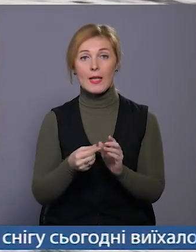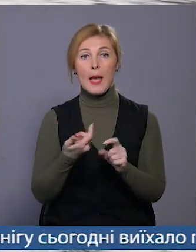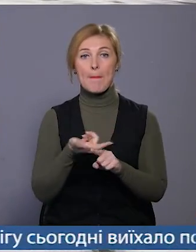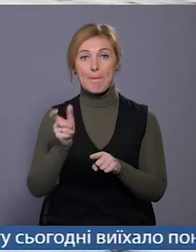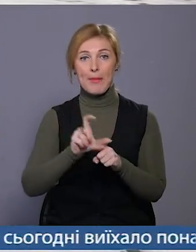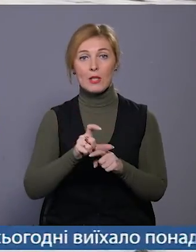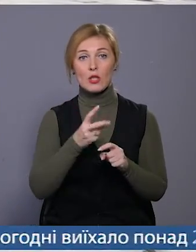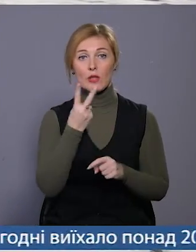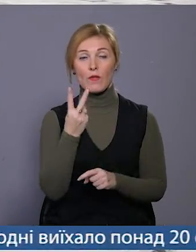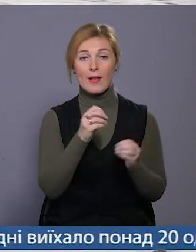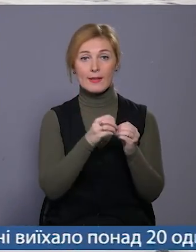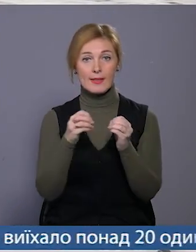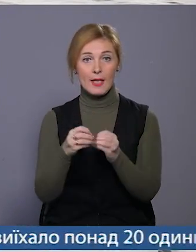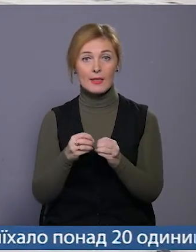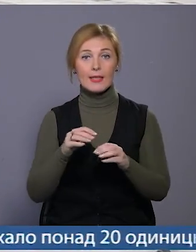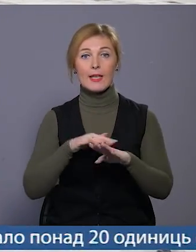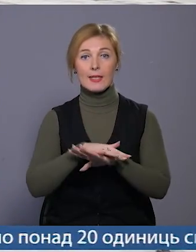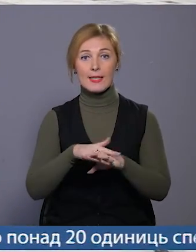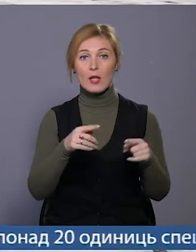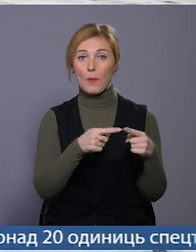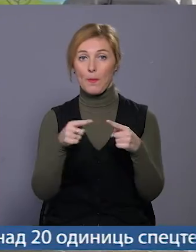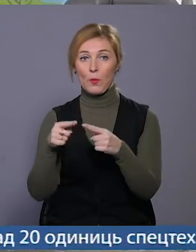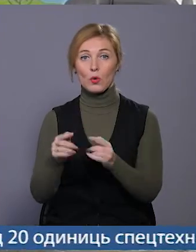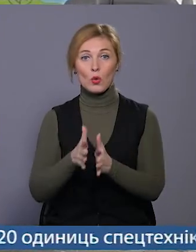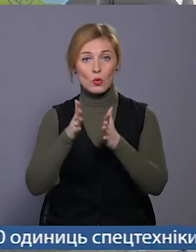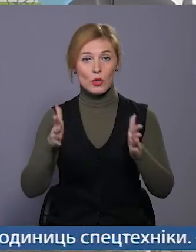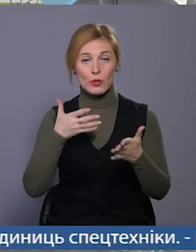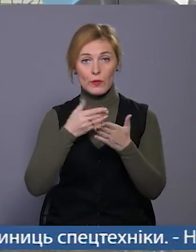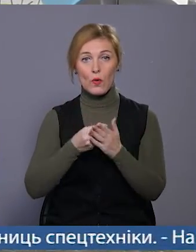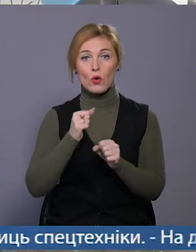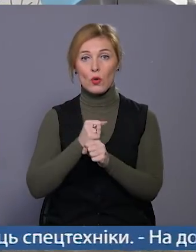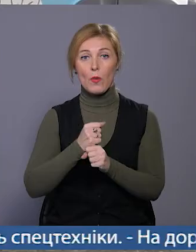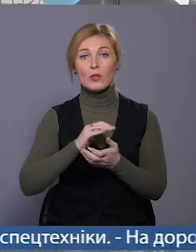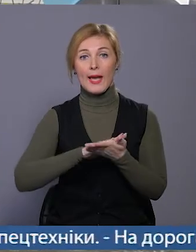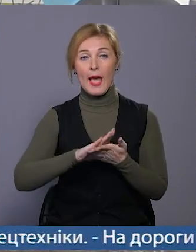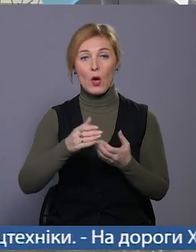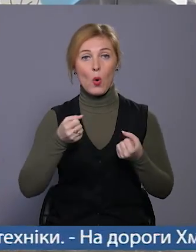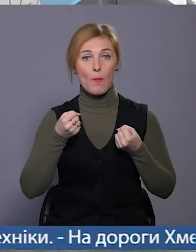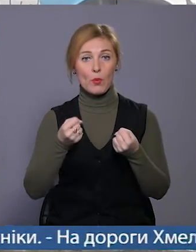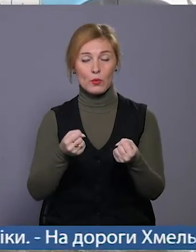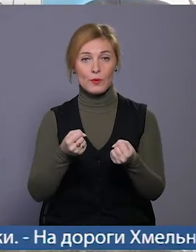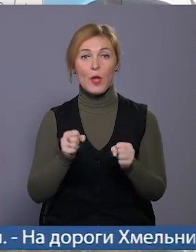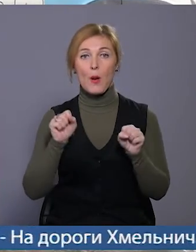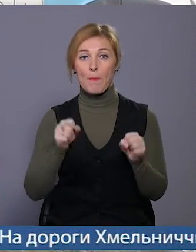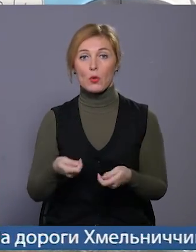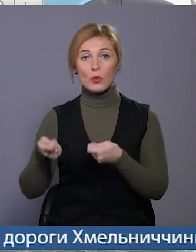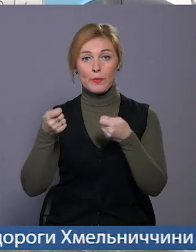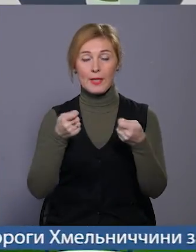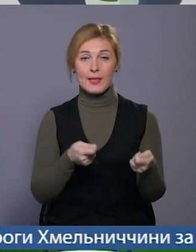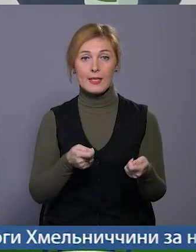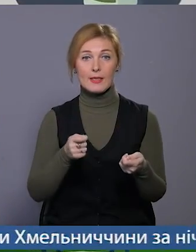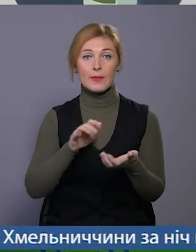десятки населених пунктів, розширив свою роботу і екобус. Тепер небезпечні відходи у нього можуть принести і мешканці